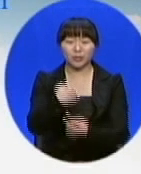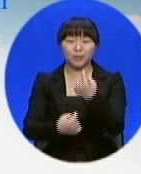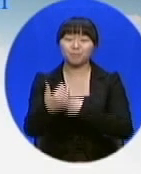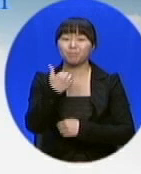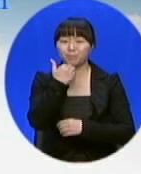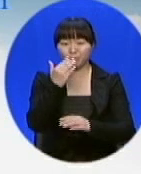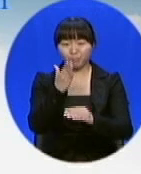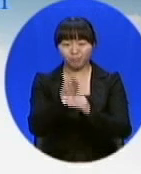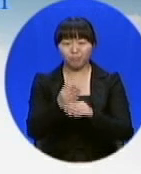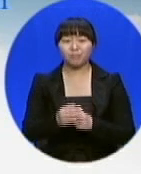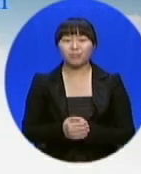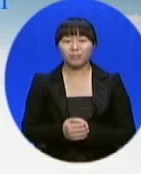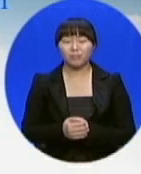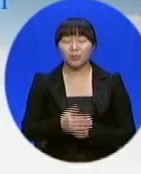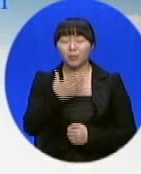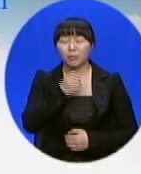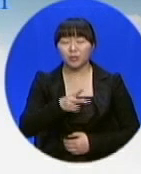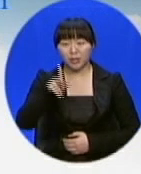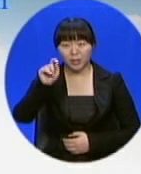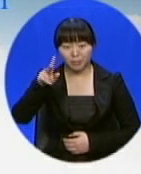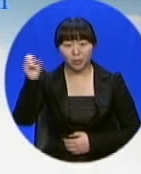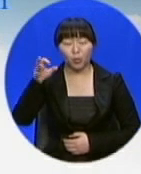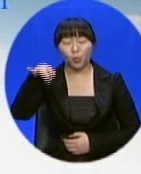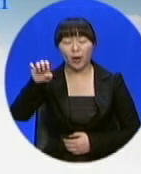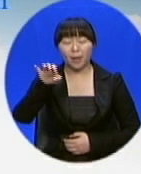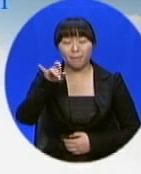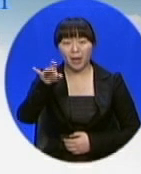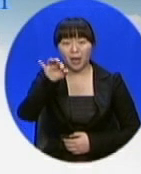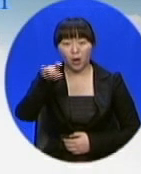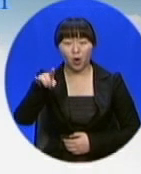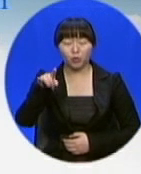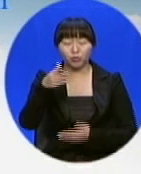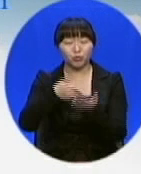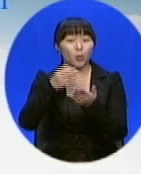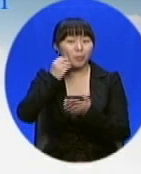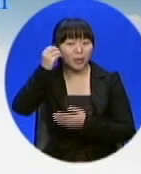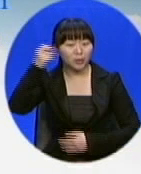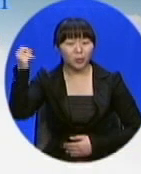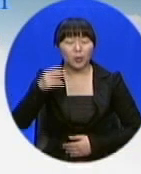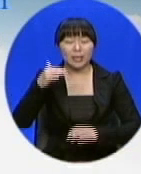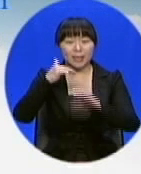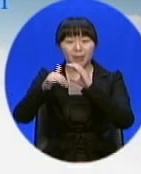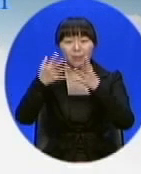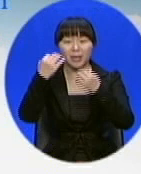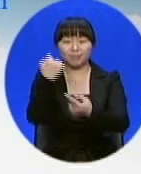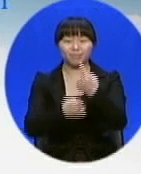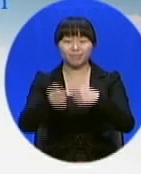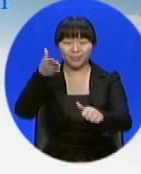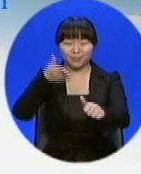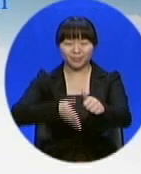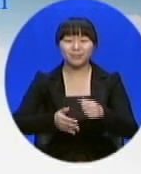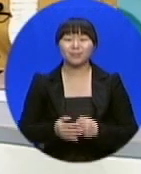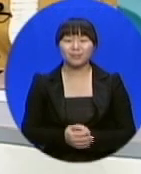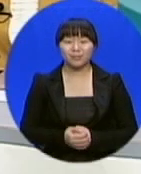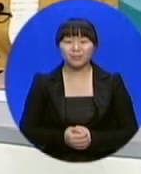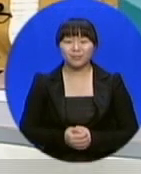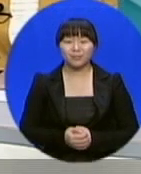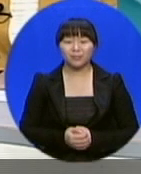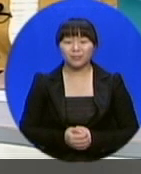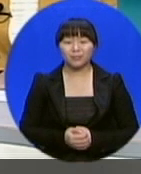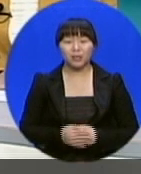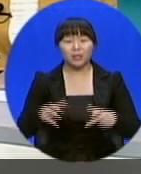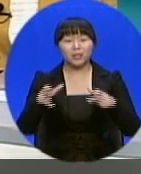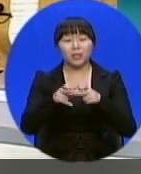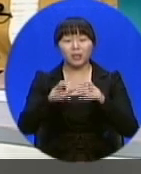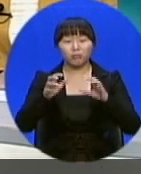제보를 기다리고 있습니다. 복지TV나 웰페어뉴스 홈페이지 또는 이메일로 많은 제보 바랍니다.